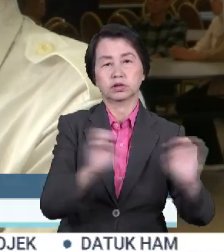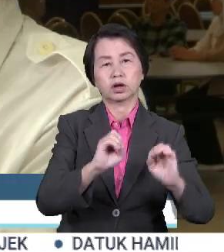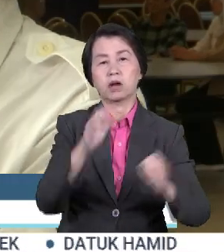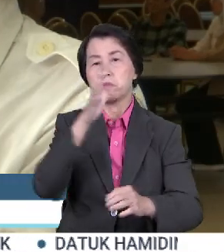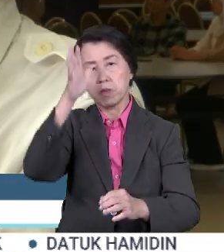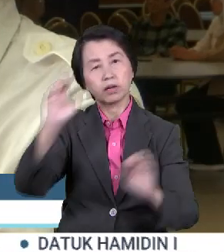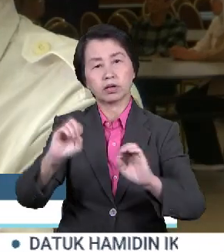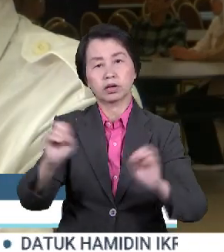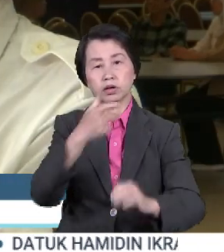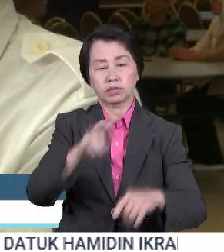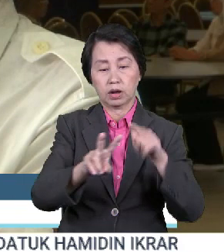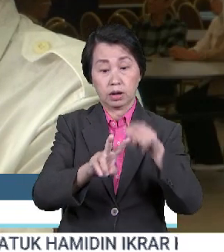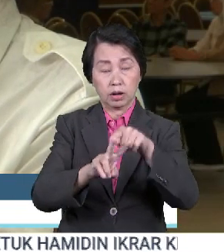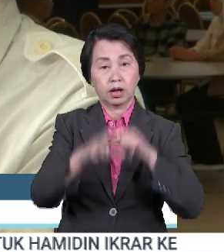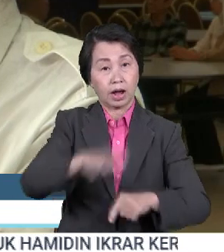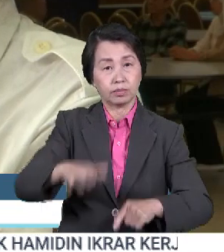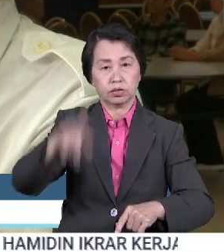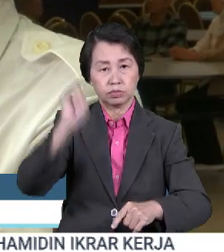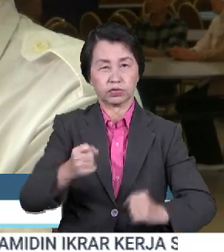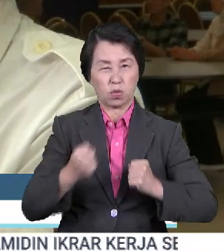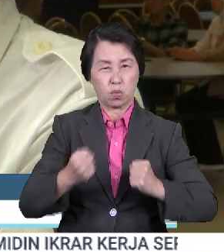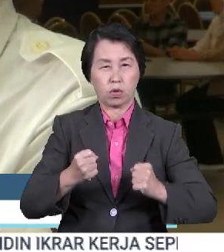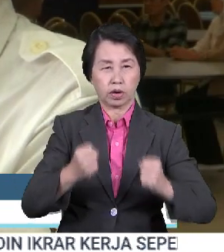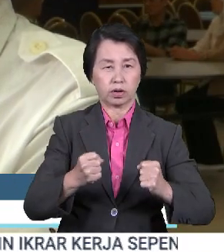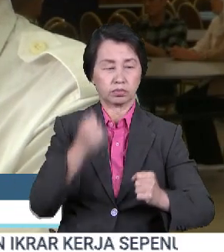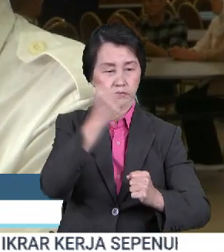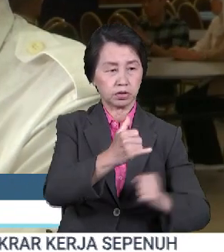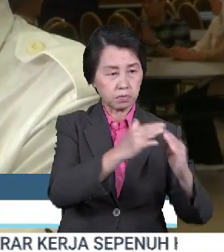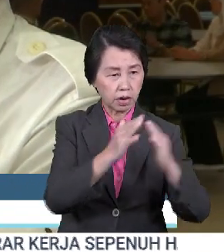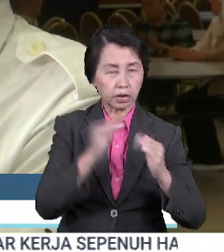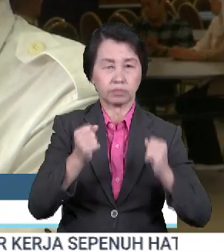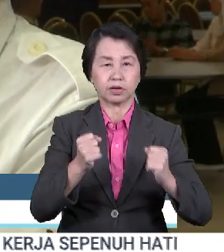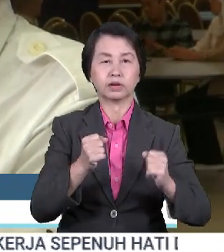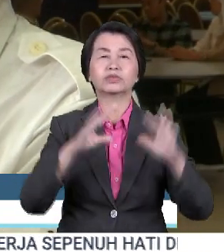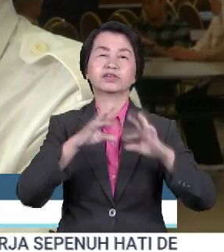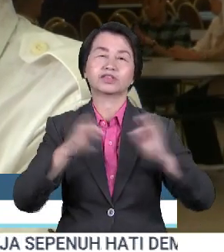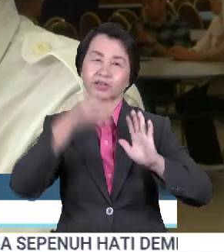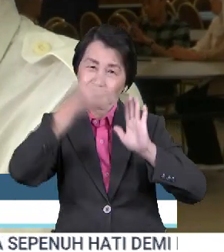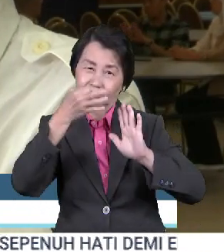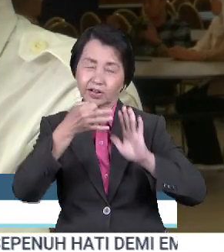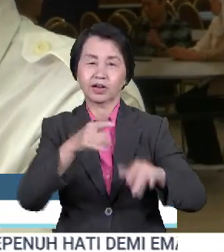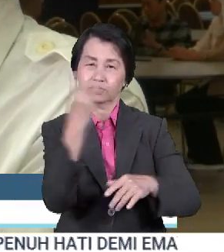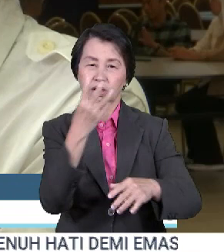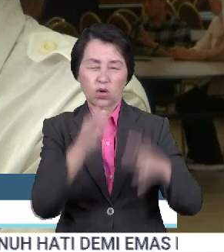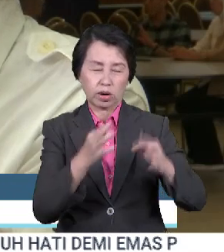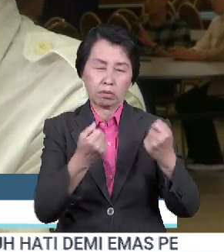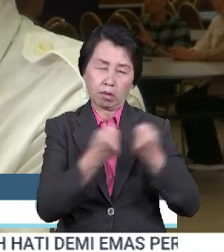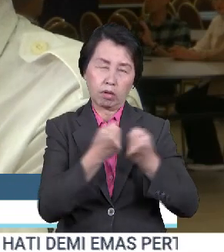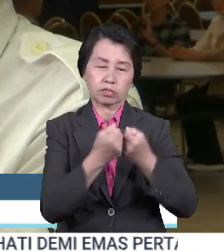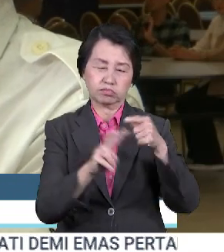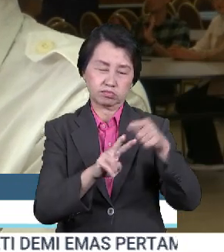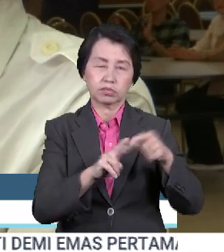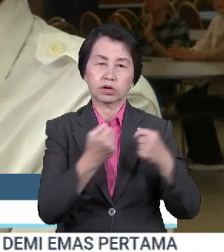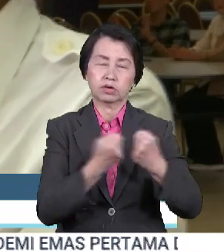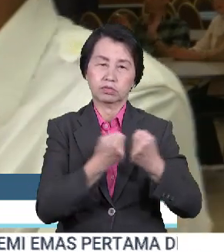pun adik-beradik kena kuat lah, kena bersatu, kena ada silaturahim tu, kena ikat dengan walaupun bergaduh, tapi kita